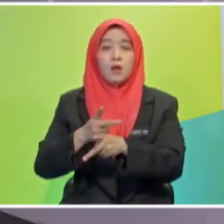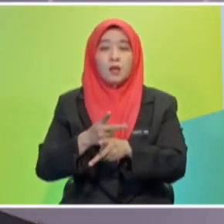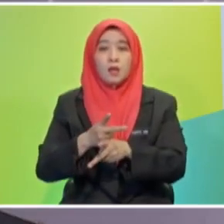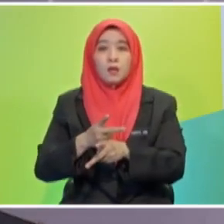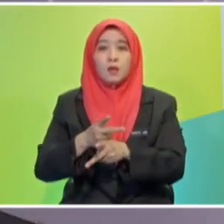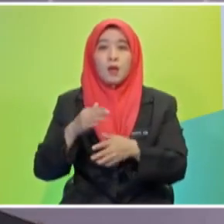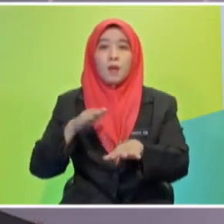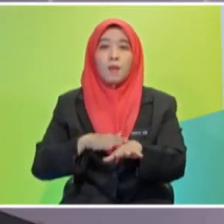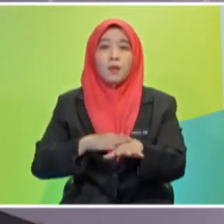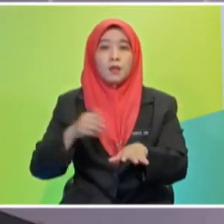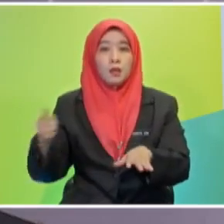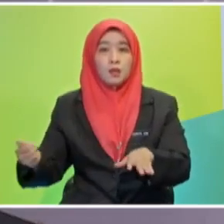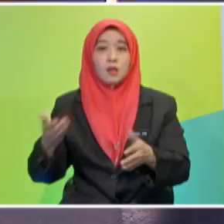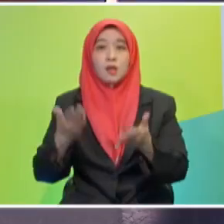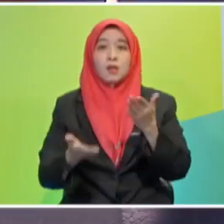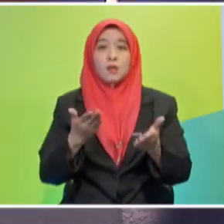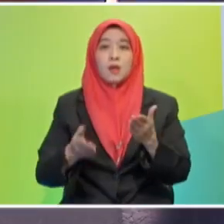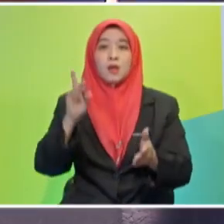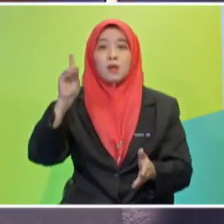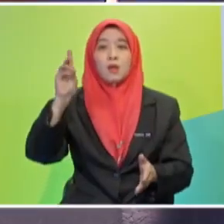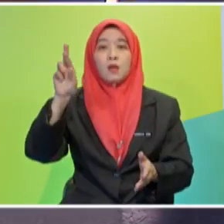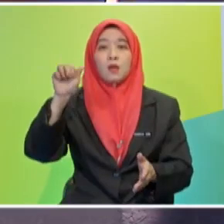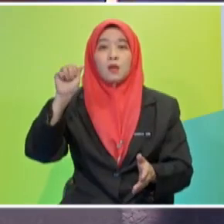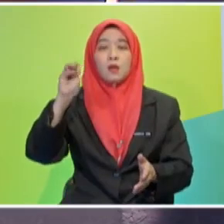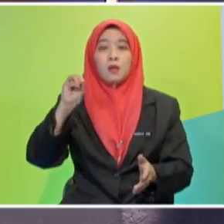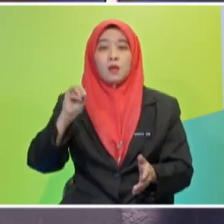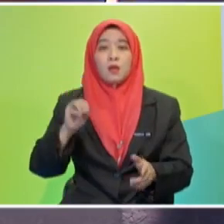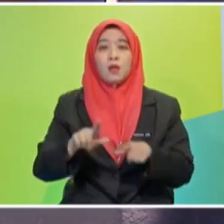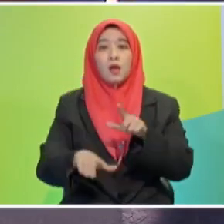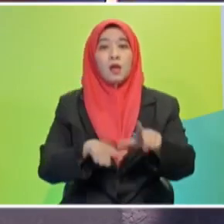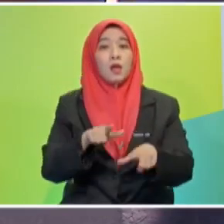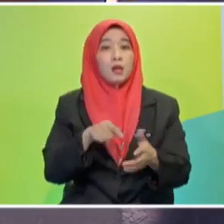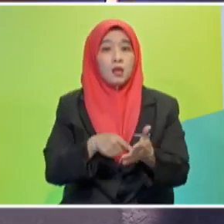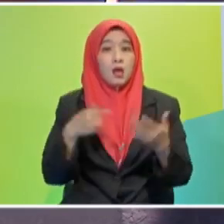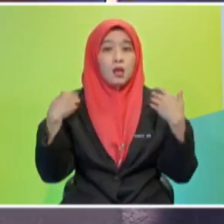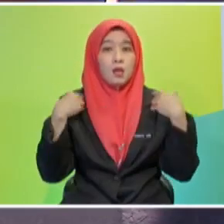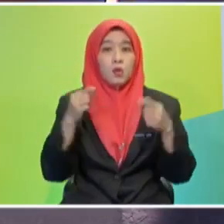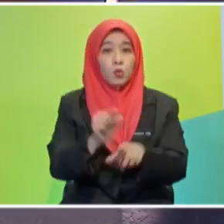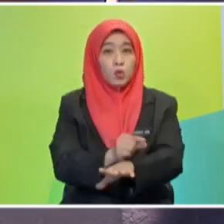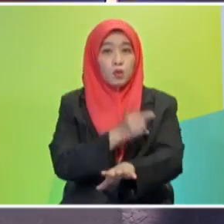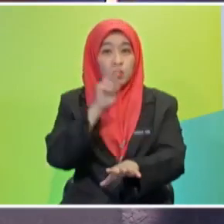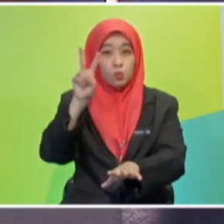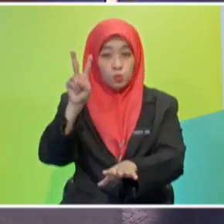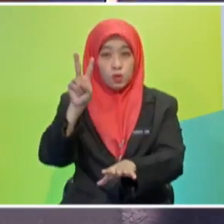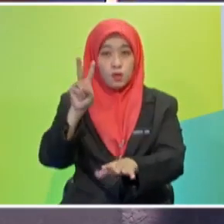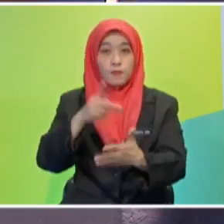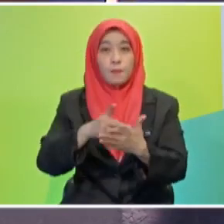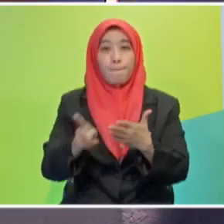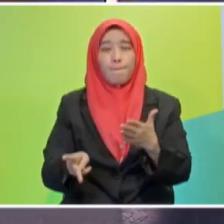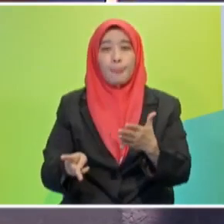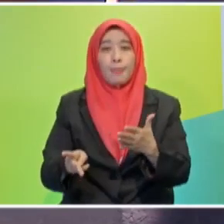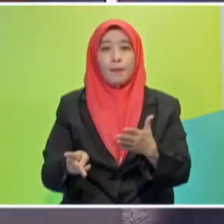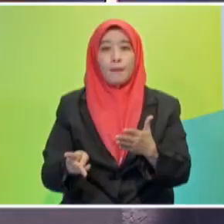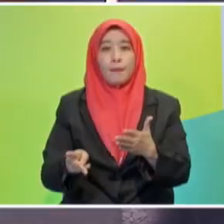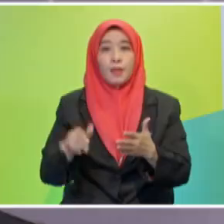drum. Jadi kat sini dia langkah yang ini dia ada menggunakan 2 komponen. Betul? Betul. 2